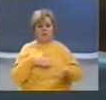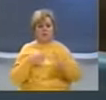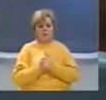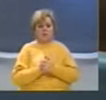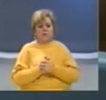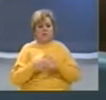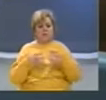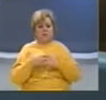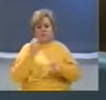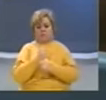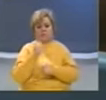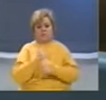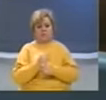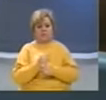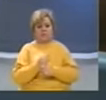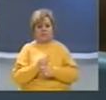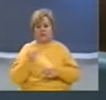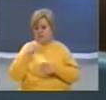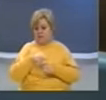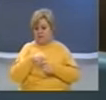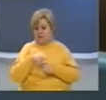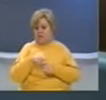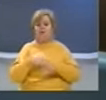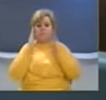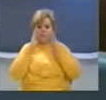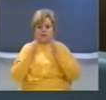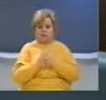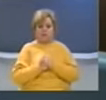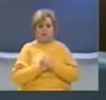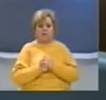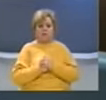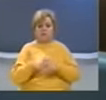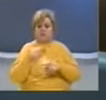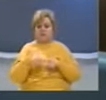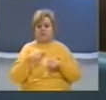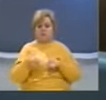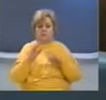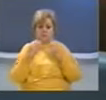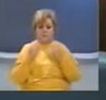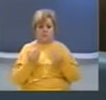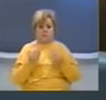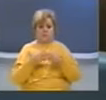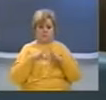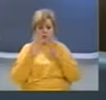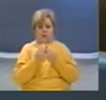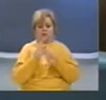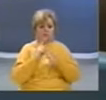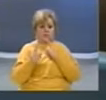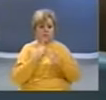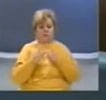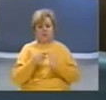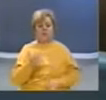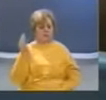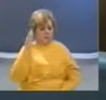pikërisht të grupi punus, pjesët e cilit jem edhe vetë, dhe besoj që do të bëjmë më të mirën të mundshme, sepse të gjitha diskutimet që i përcolla